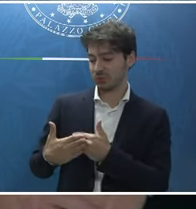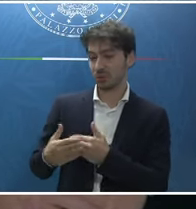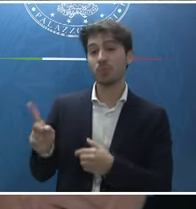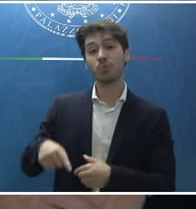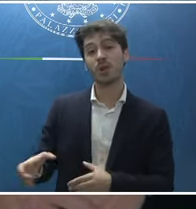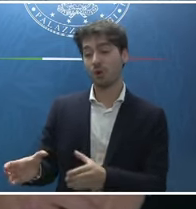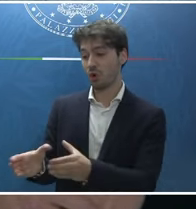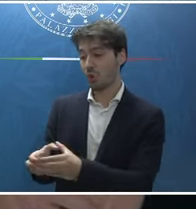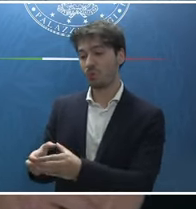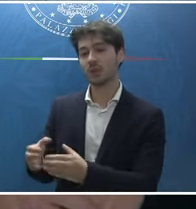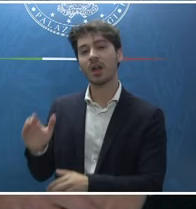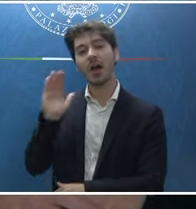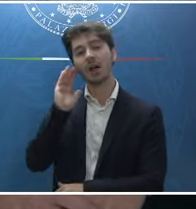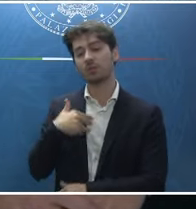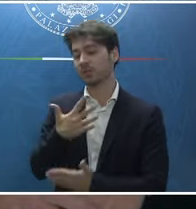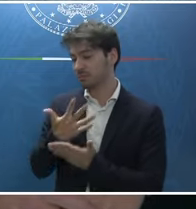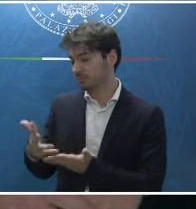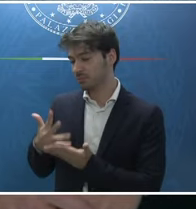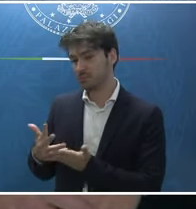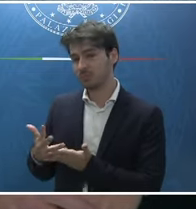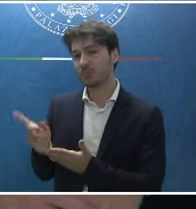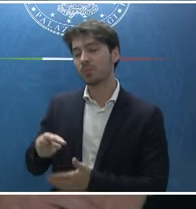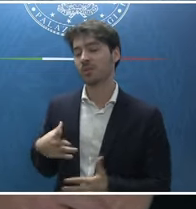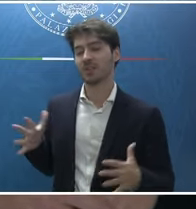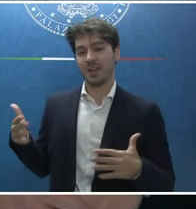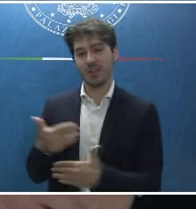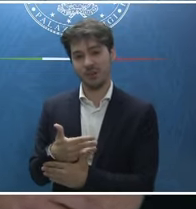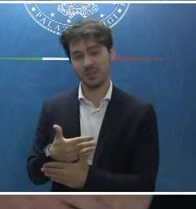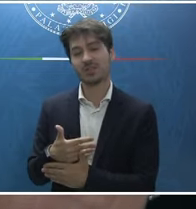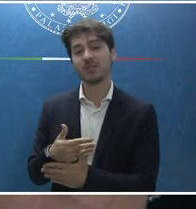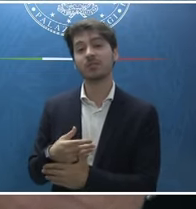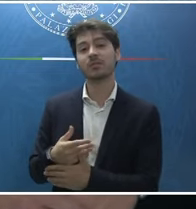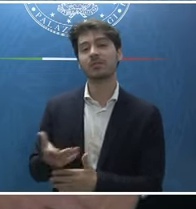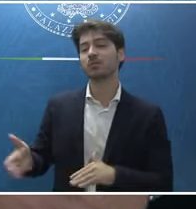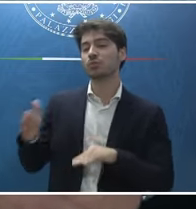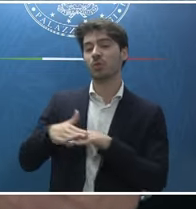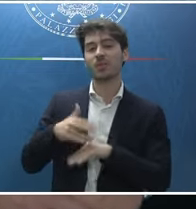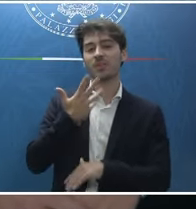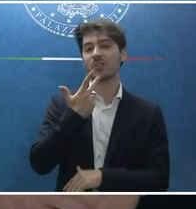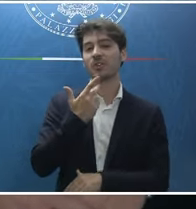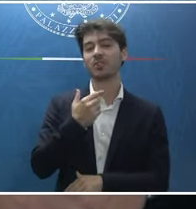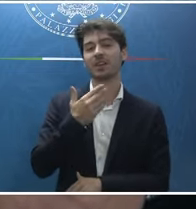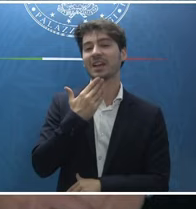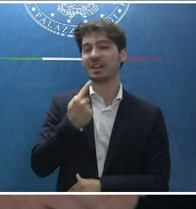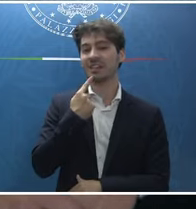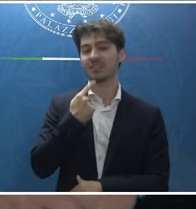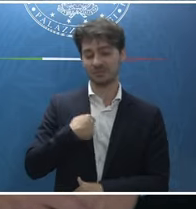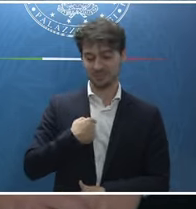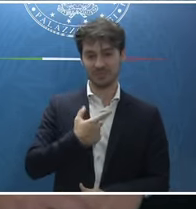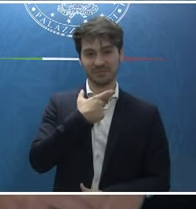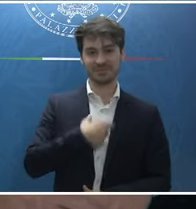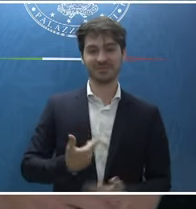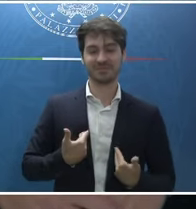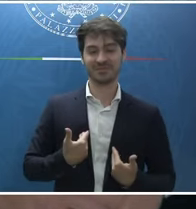per avermi ascoltata ed accolta, ma soprattutto sono orgogliosa di me stessa per